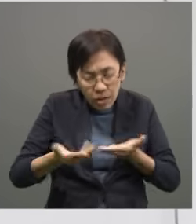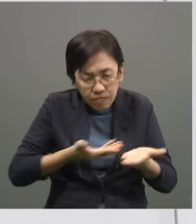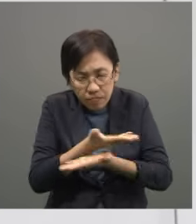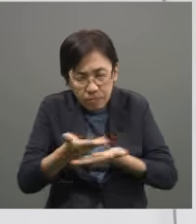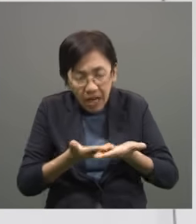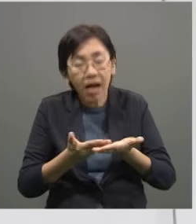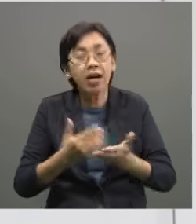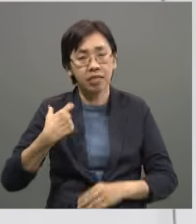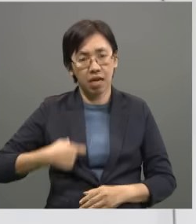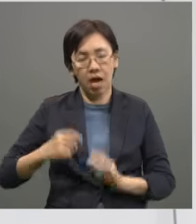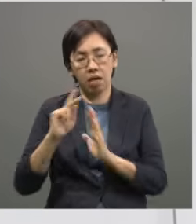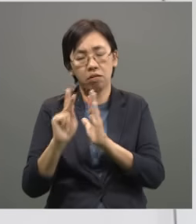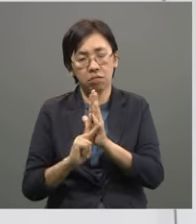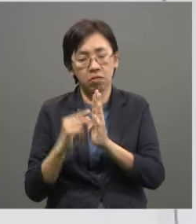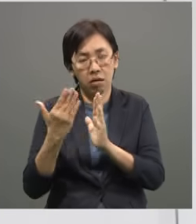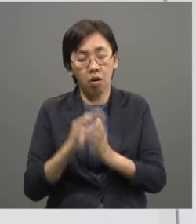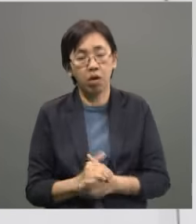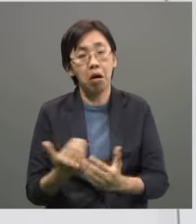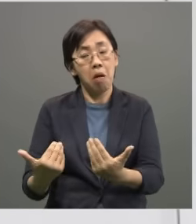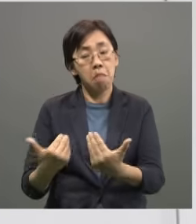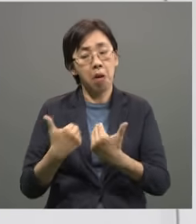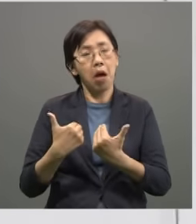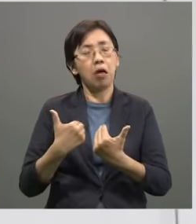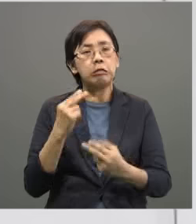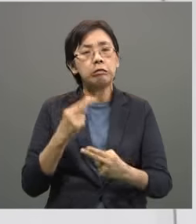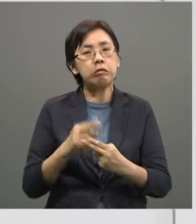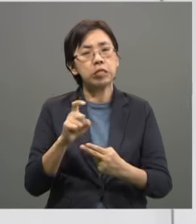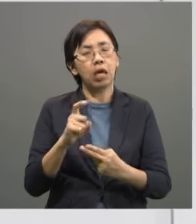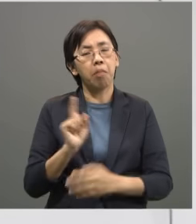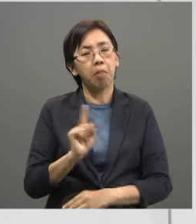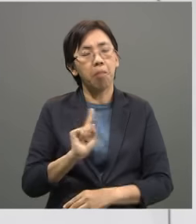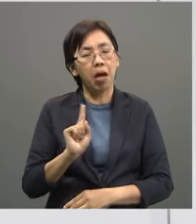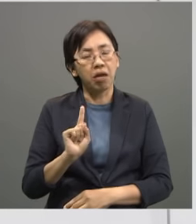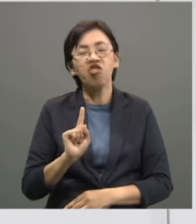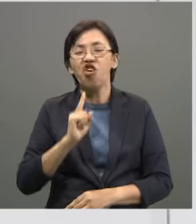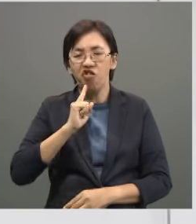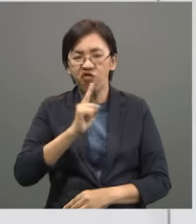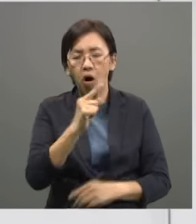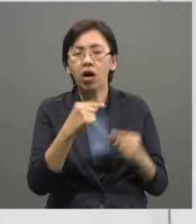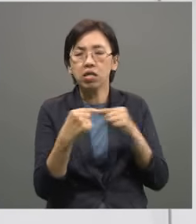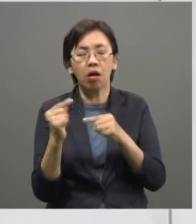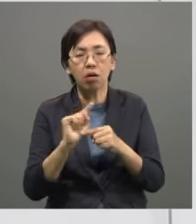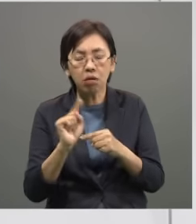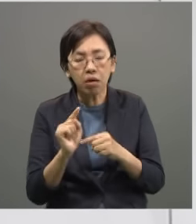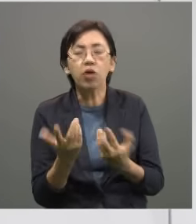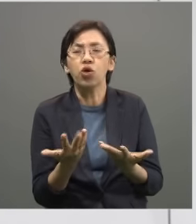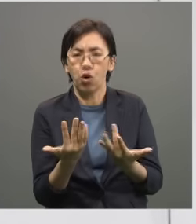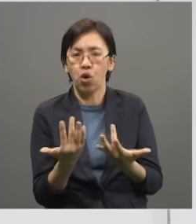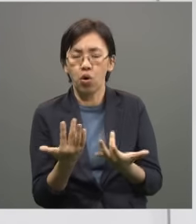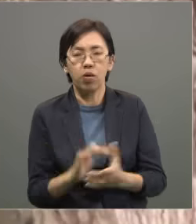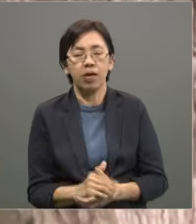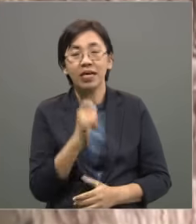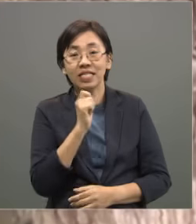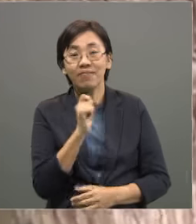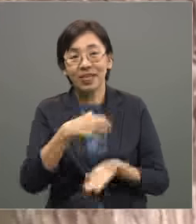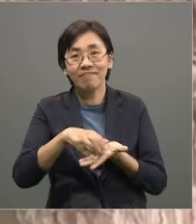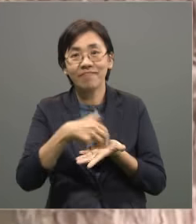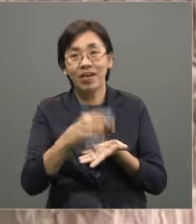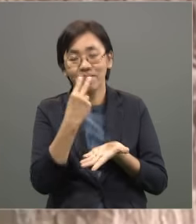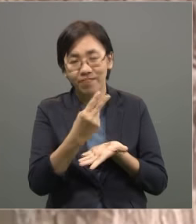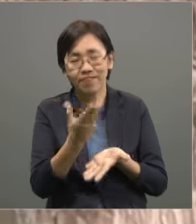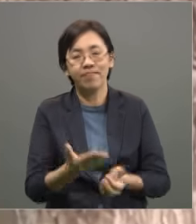อนนะฮะว่าตกลงครั้งนี้ที่พาดพิงมาเนี่ยทำให้ตัวเองเสียหายมากน้อยแค่ไหนจะดำเนินการต่อไปอย่างไรหรือไม่ลองฟังเสียงดูครับ